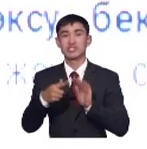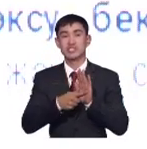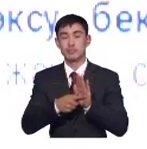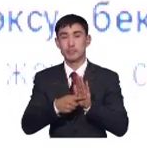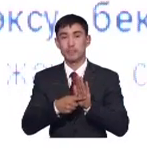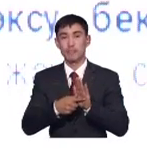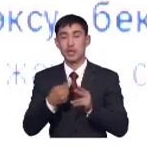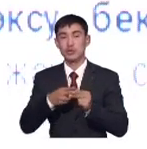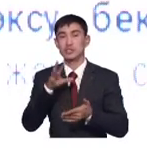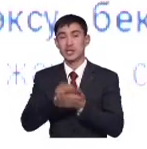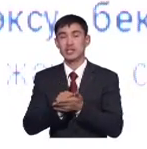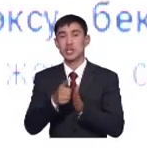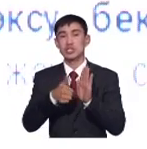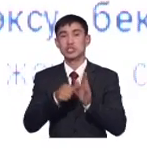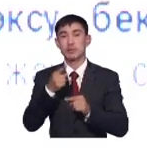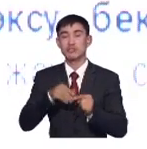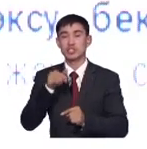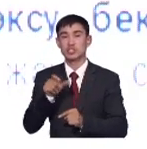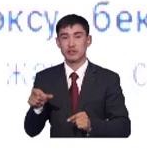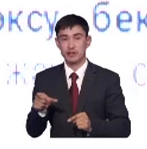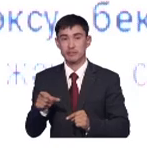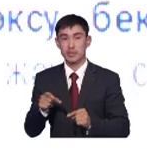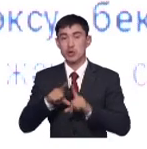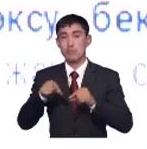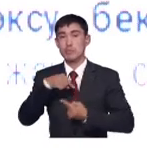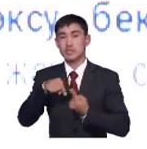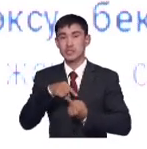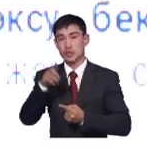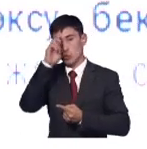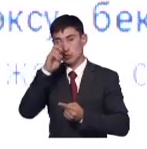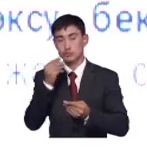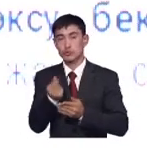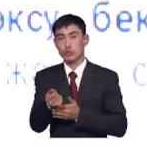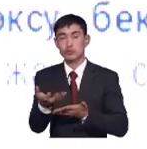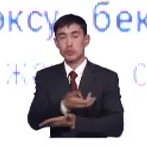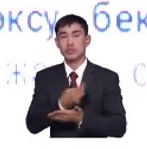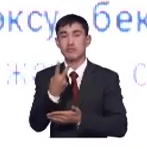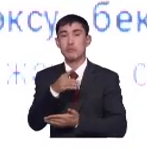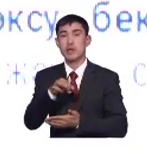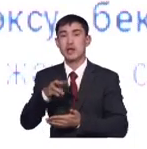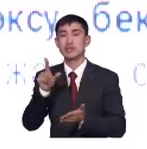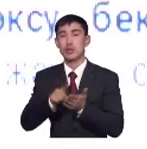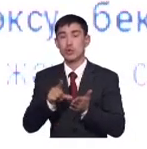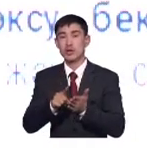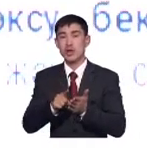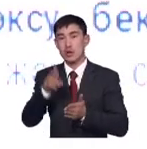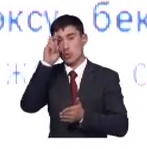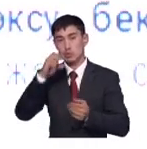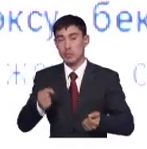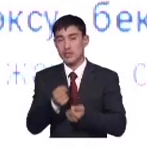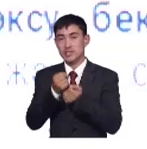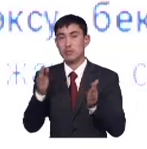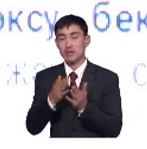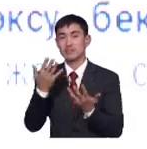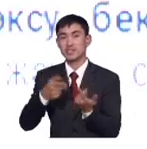единиц в которых занято более 6500 человек субъектов бизнесов в госбюджет собрано 2 млрд тенге налогов в рамках государственной поддержки